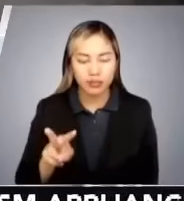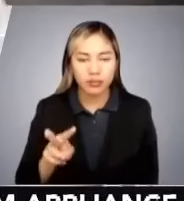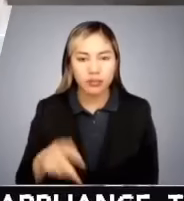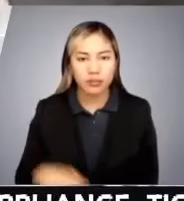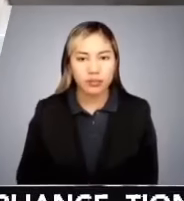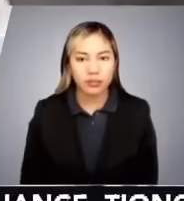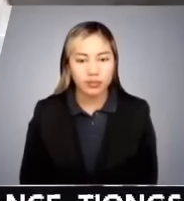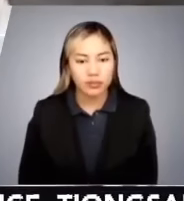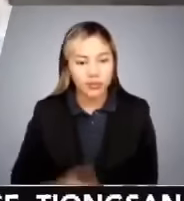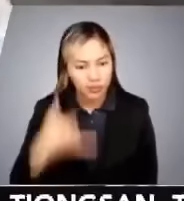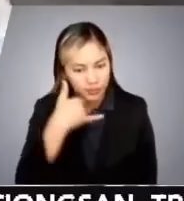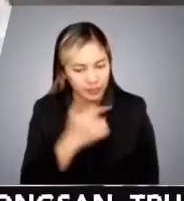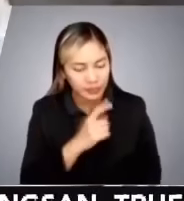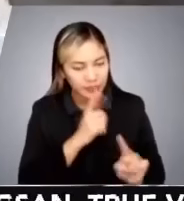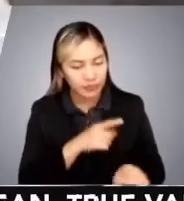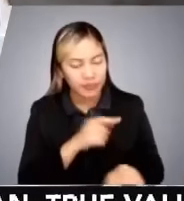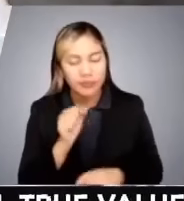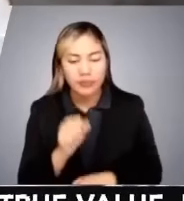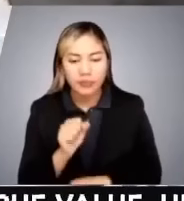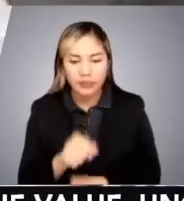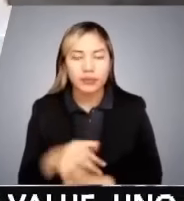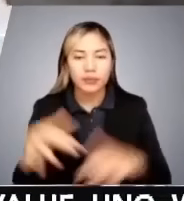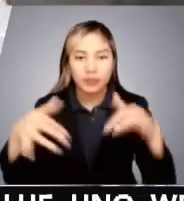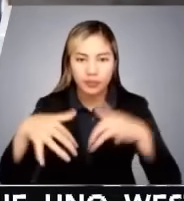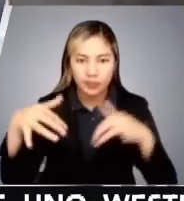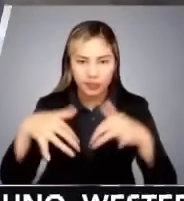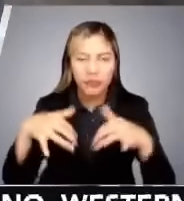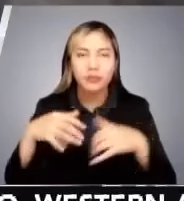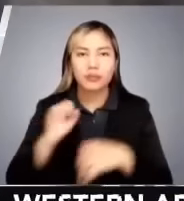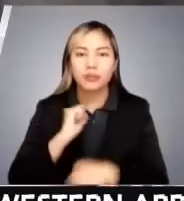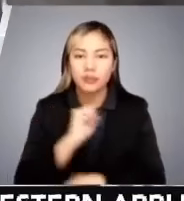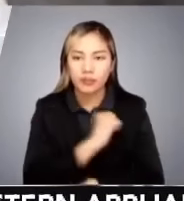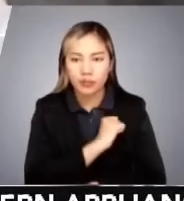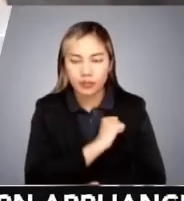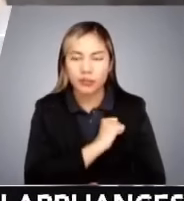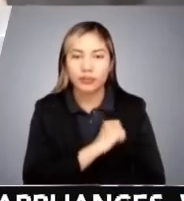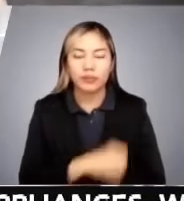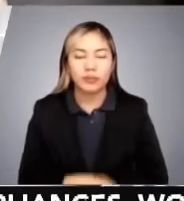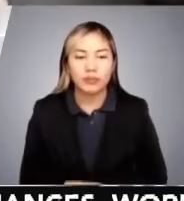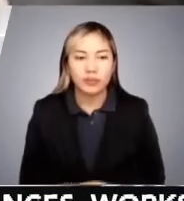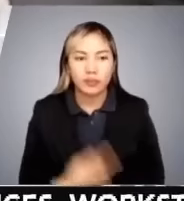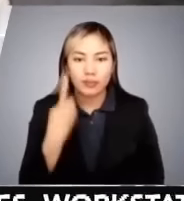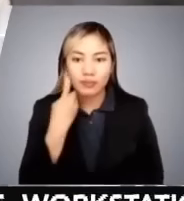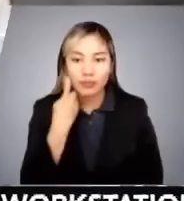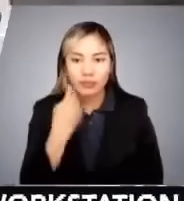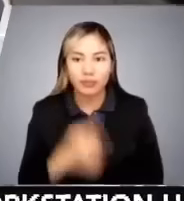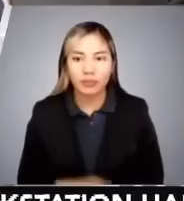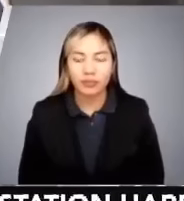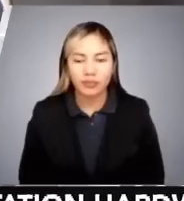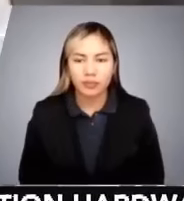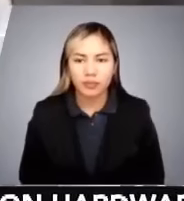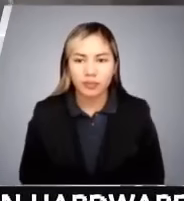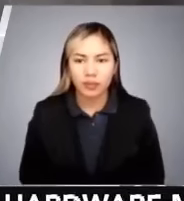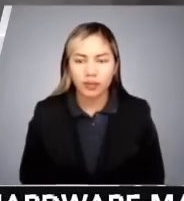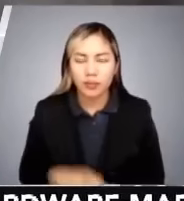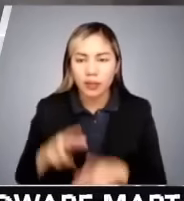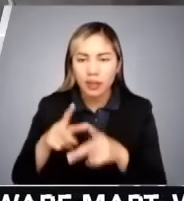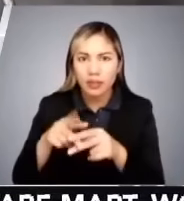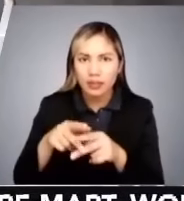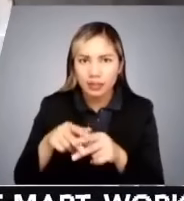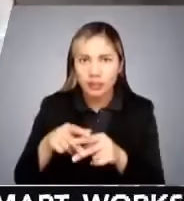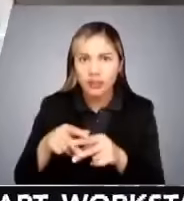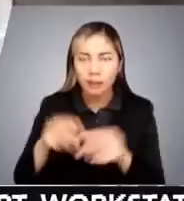Connie, sa pagharap sa pagdinig ng Senate Committee on Women kanina, ang itinanggi ni Suwal Pangasinan Mayor Liseldo Calugay na may relasyon